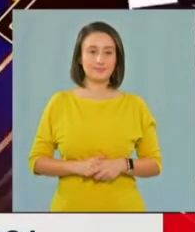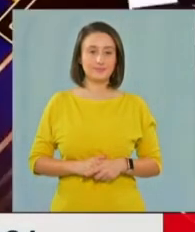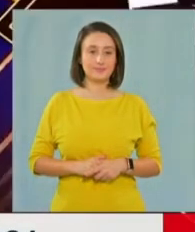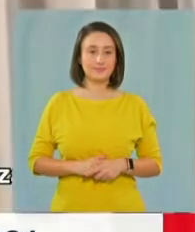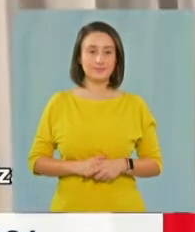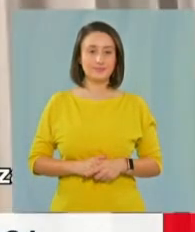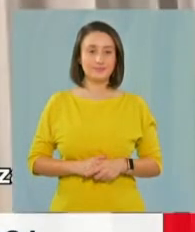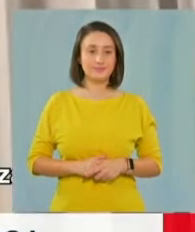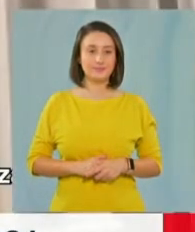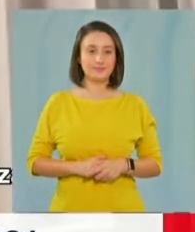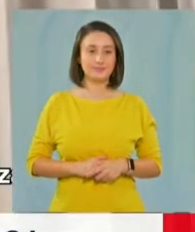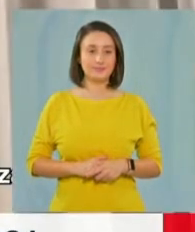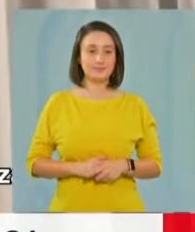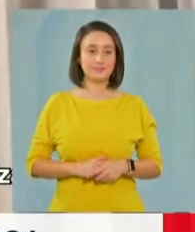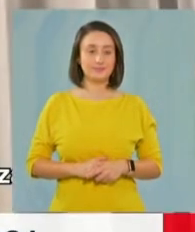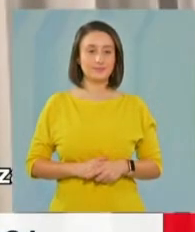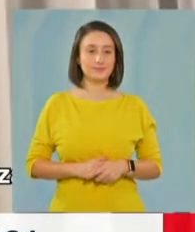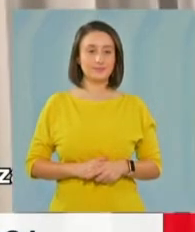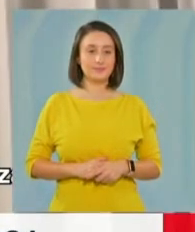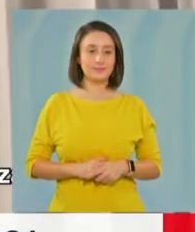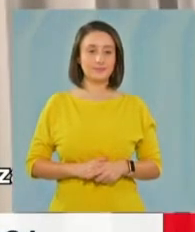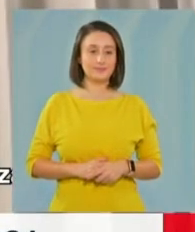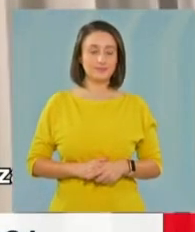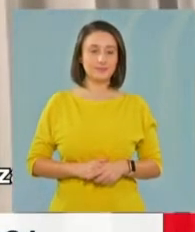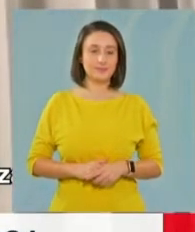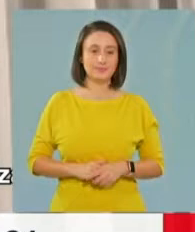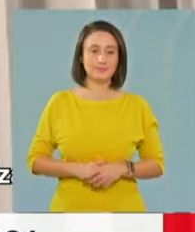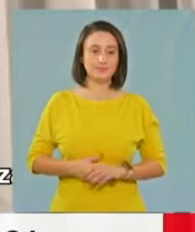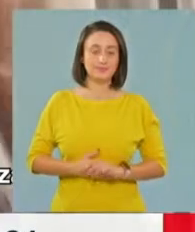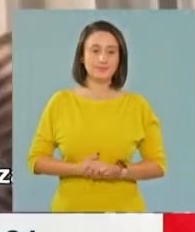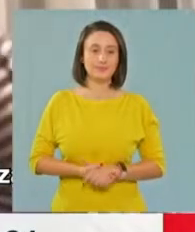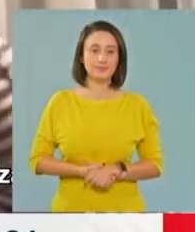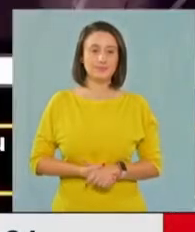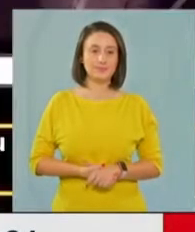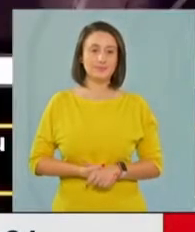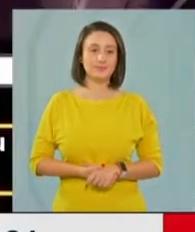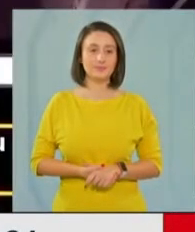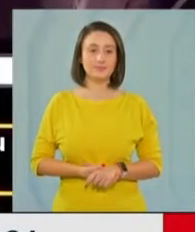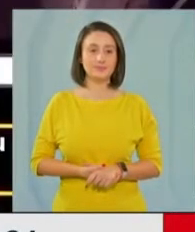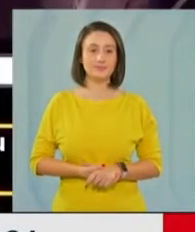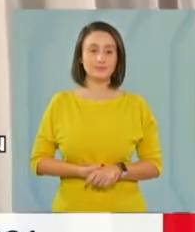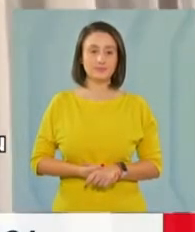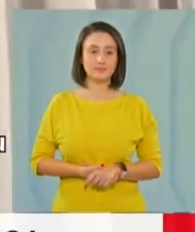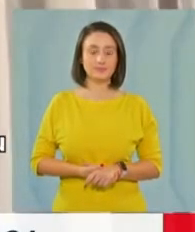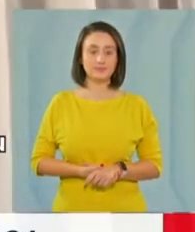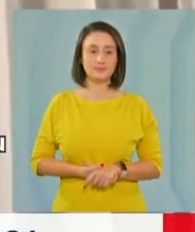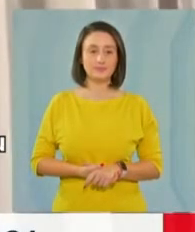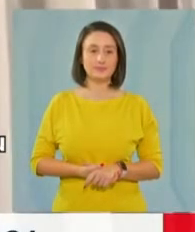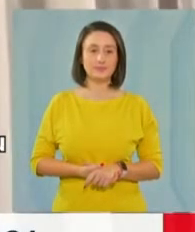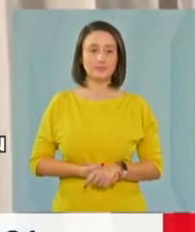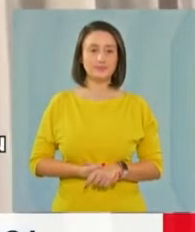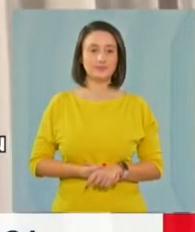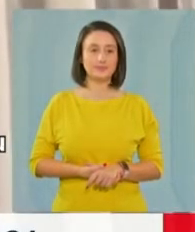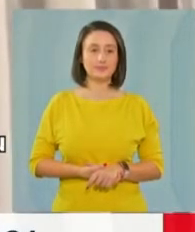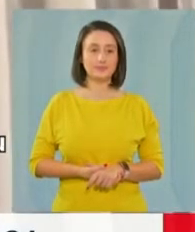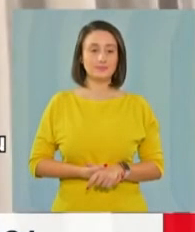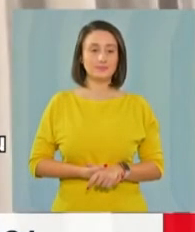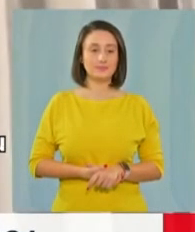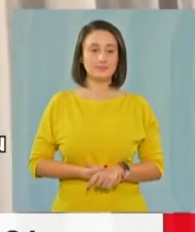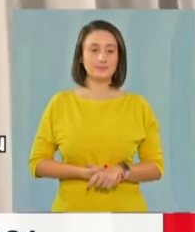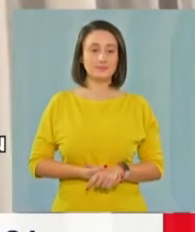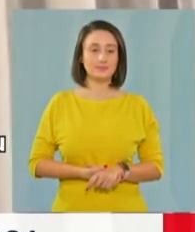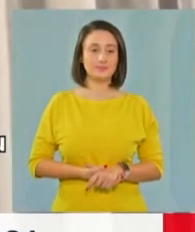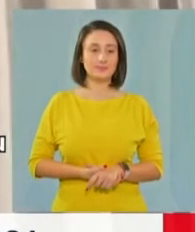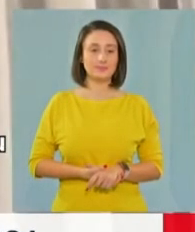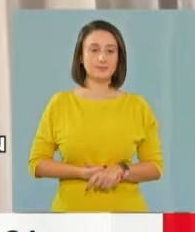Thank you. I mean, it's such an honor just to be amongst these nominees. I am really happy with this, of course, and I've watched Sports